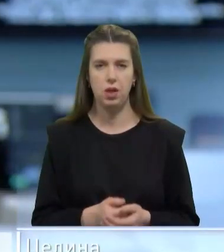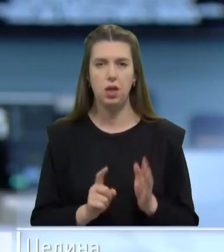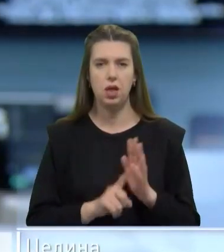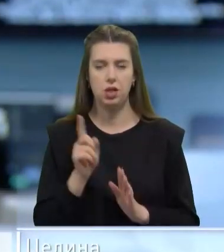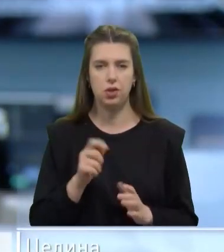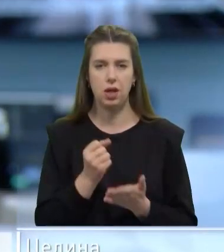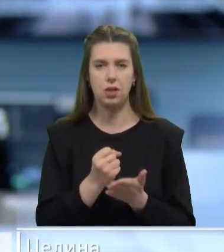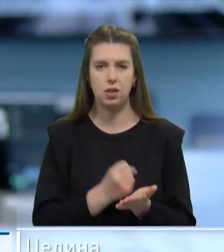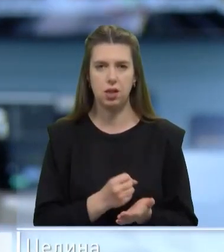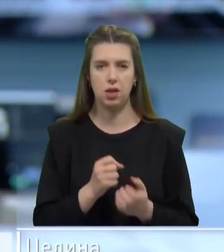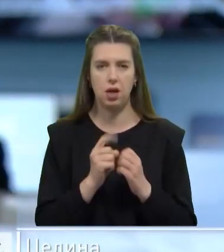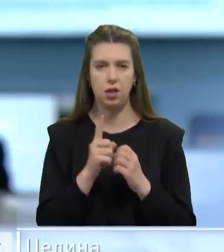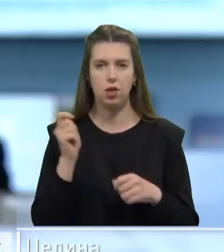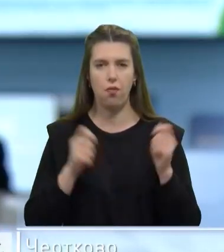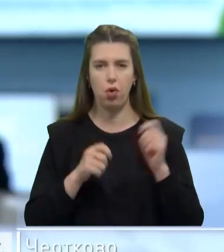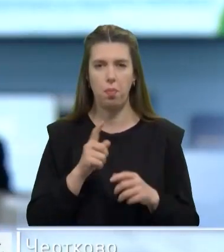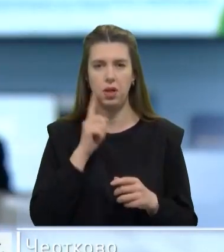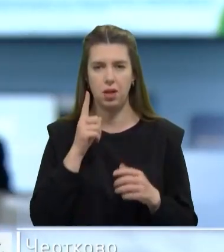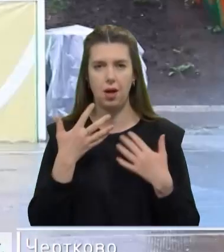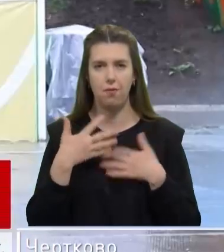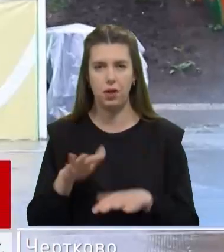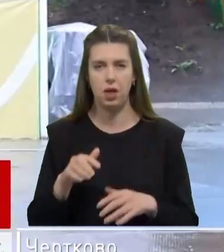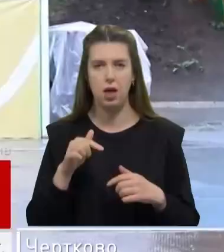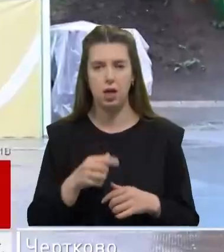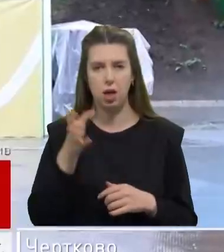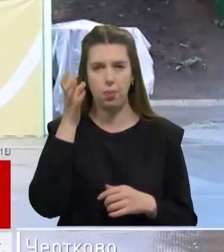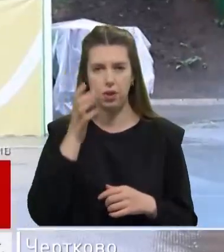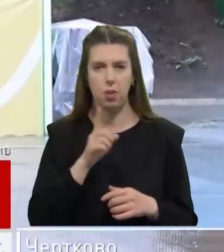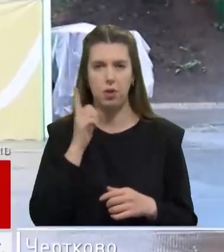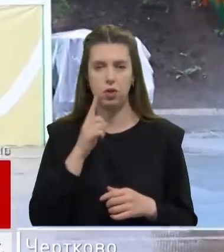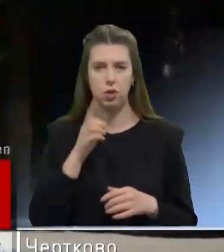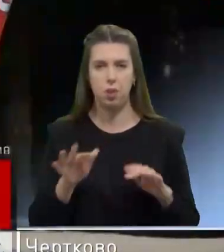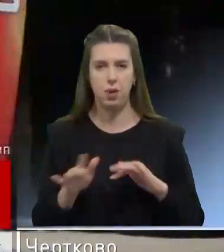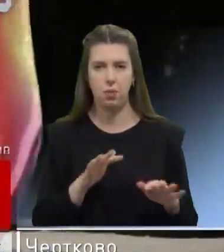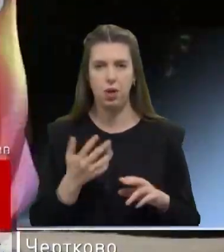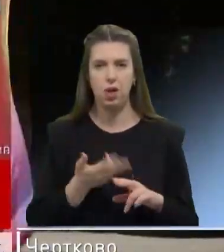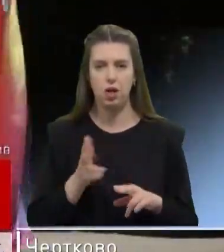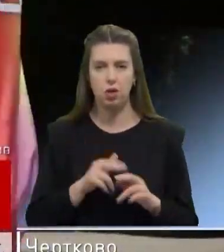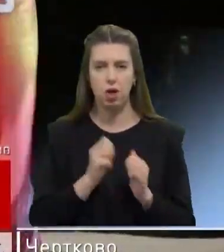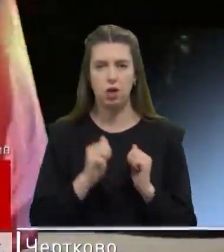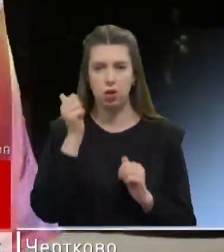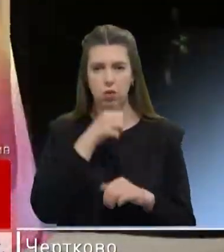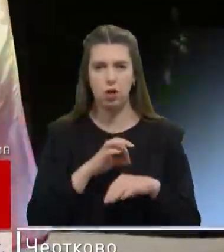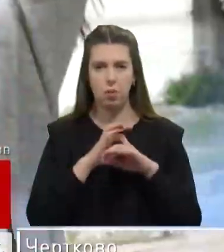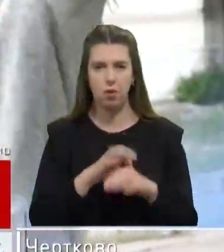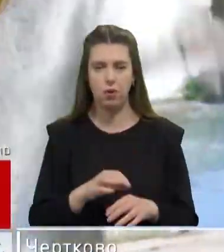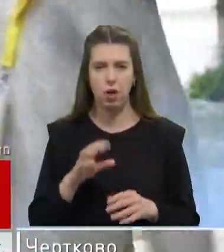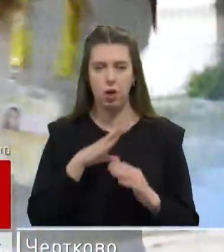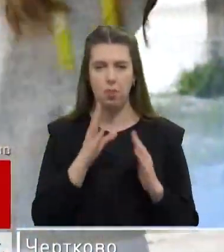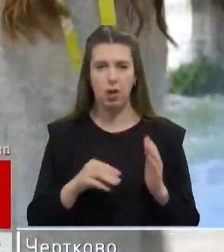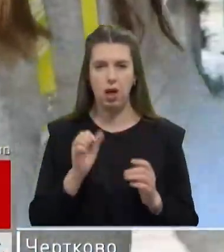Стартовала регистрация на 11-й форум «Молодая волна». Это образовательно-молодежное мероприятие, которое ежегодно проводится на